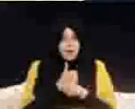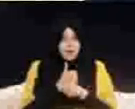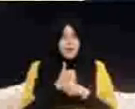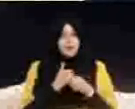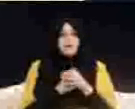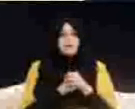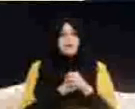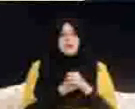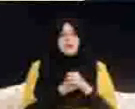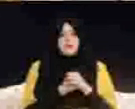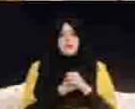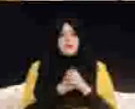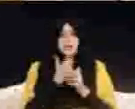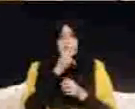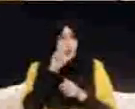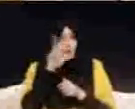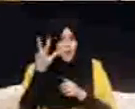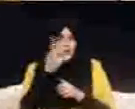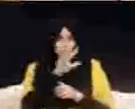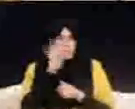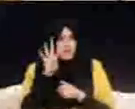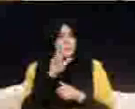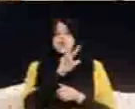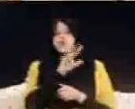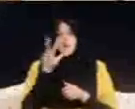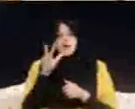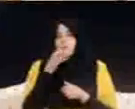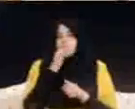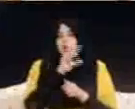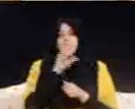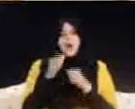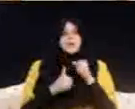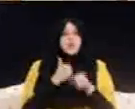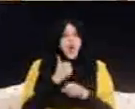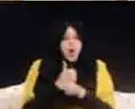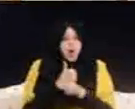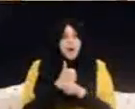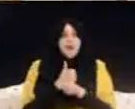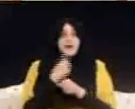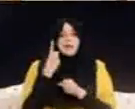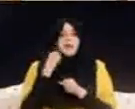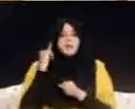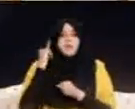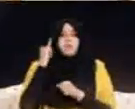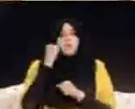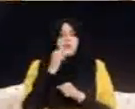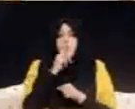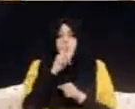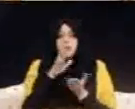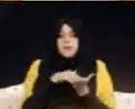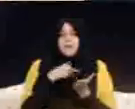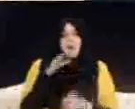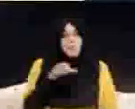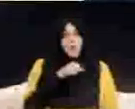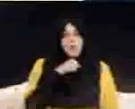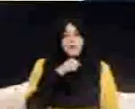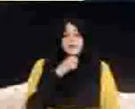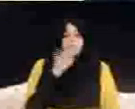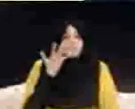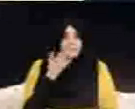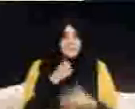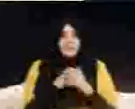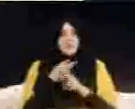33 أو 34 33 سنة. الأسلم الإنسان ما يملك إلا ما يملكه عن طريق إما الميراث،